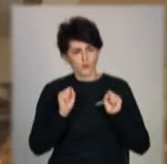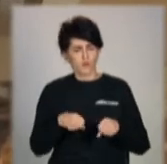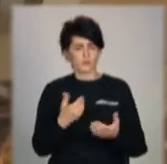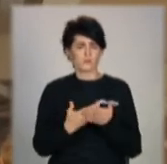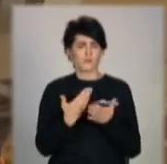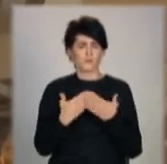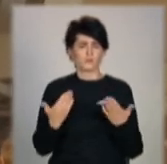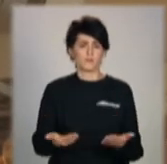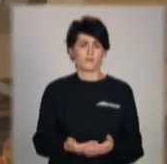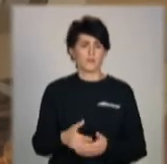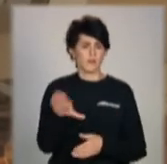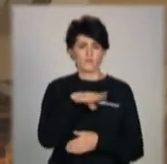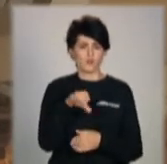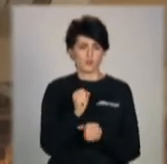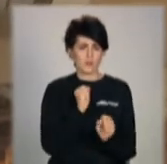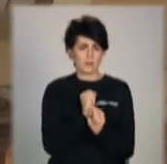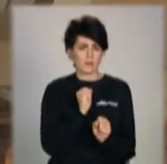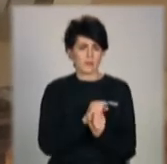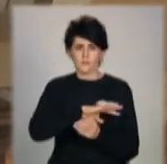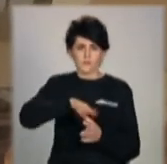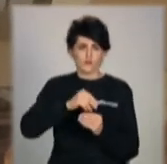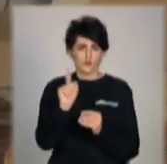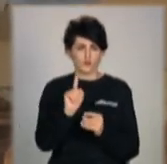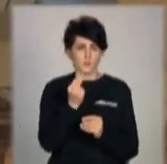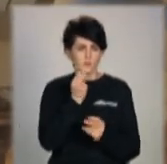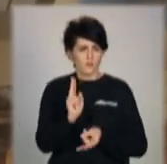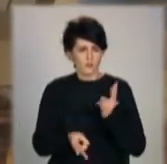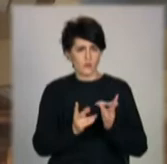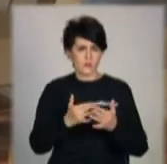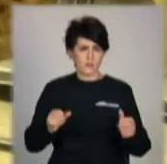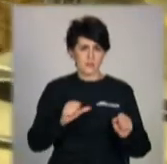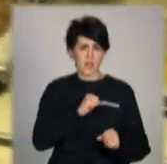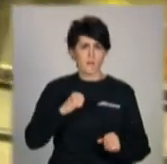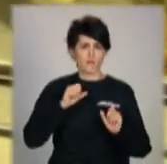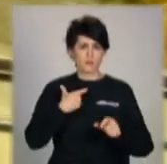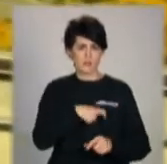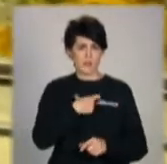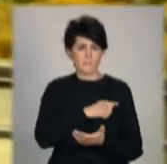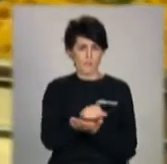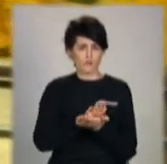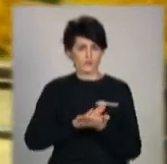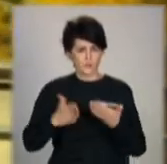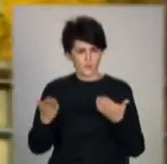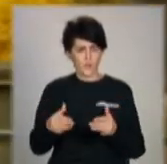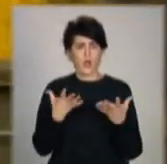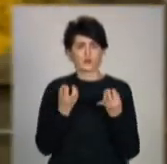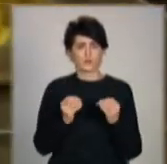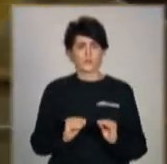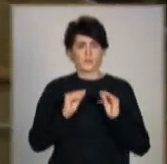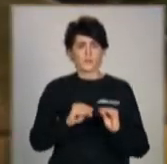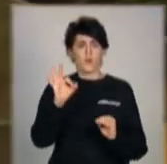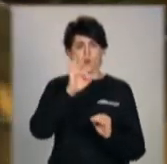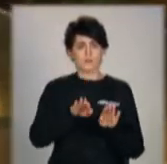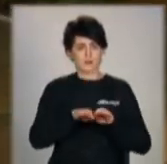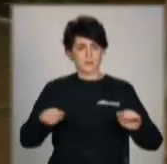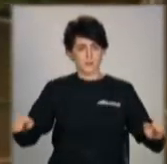робить все, в принципі він робить все, вплоть до того, що він сам себе моє. Також у закладі встановили лінію роздачі.